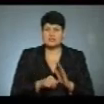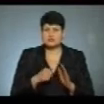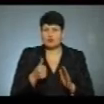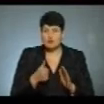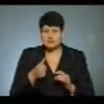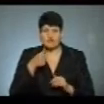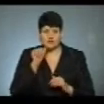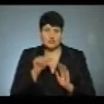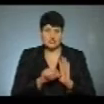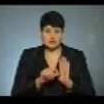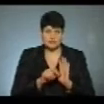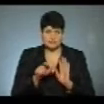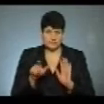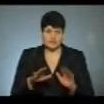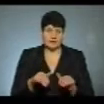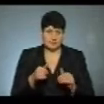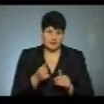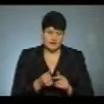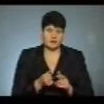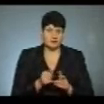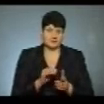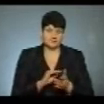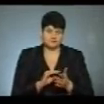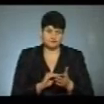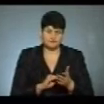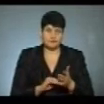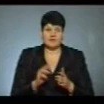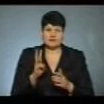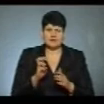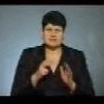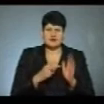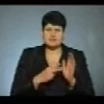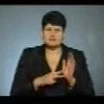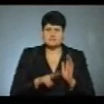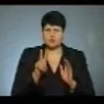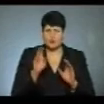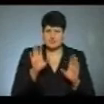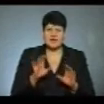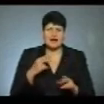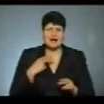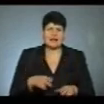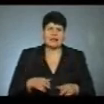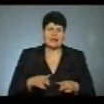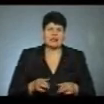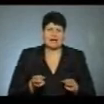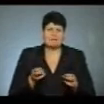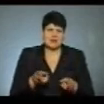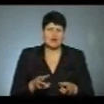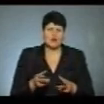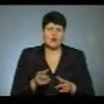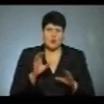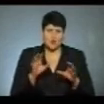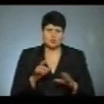році. Вчора 6 затриманим висунули підозру за частиною 2 статті 307 кримінального Кримінального кодексу України – незаконне виробництво,